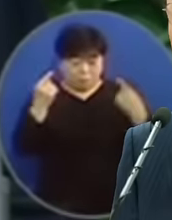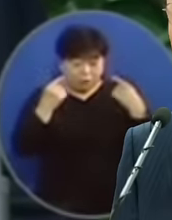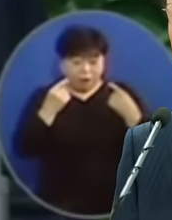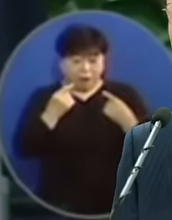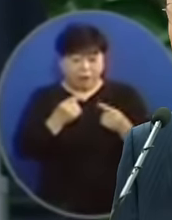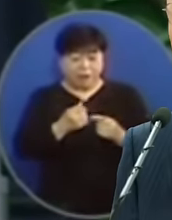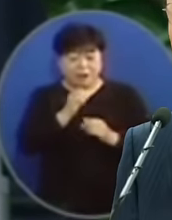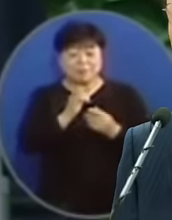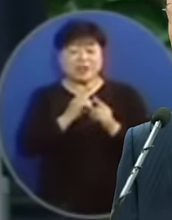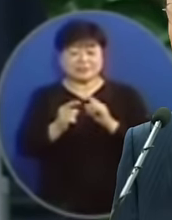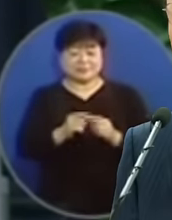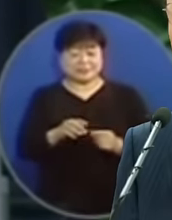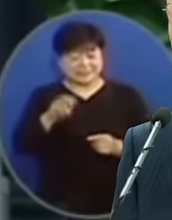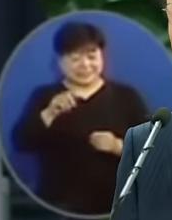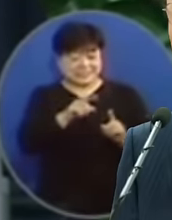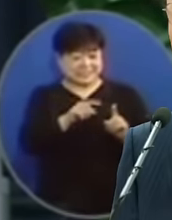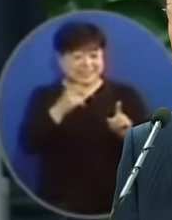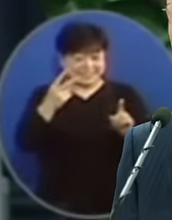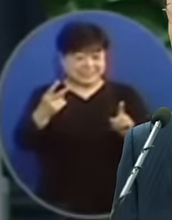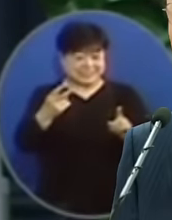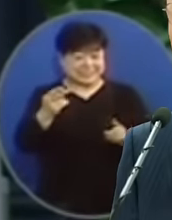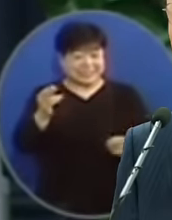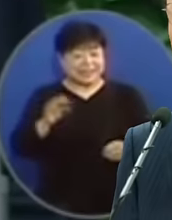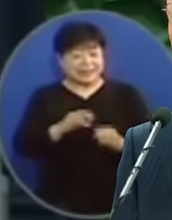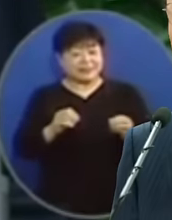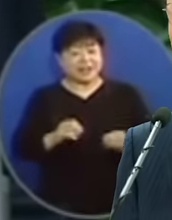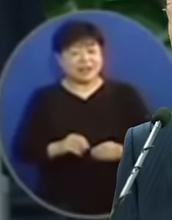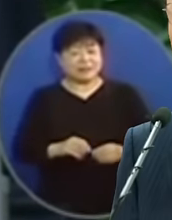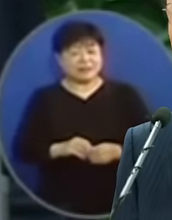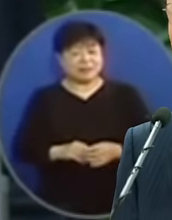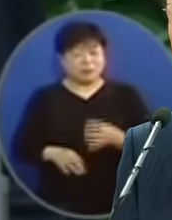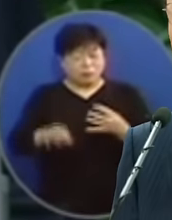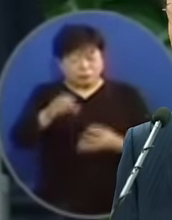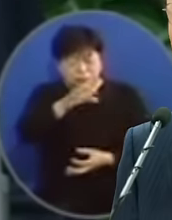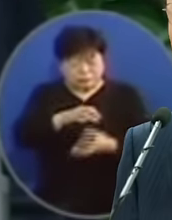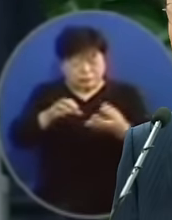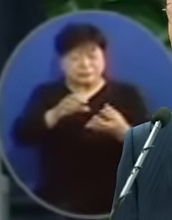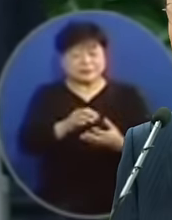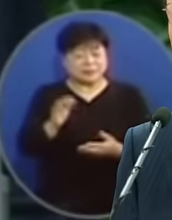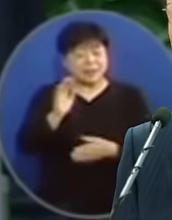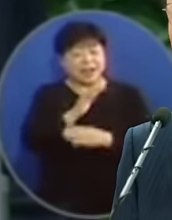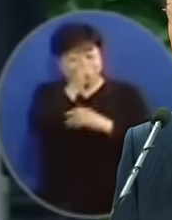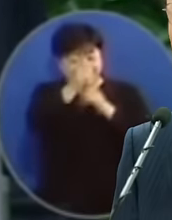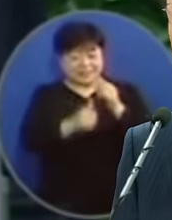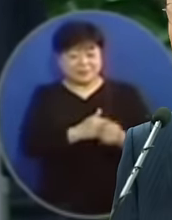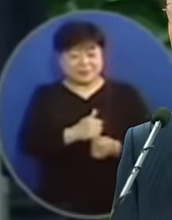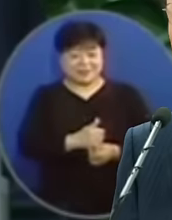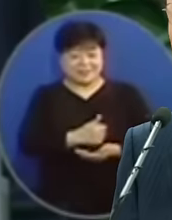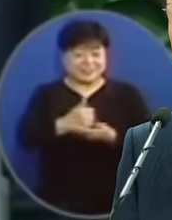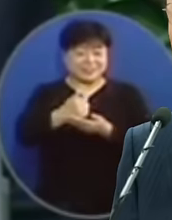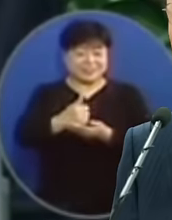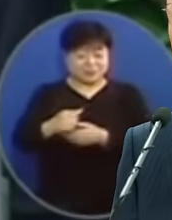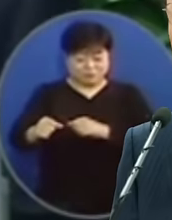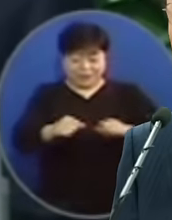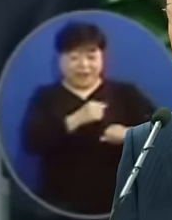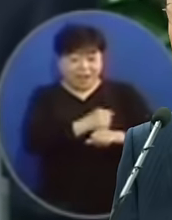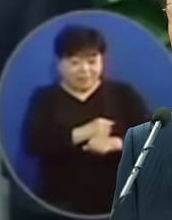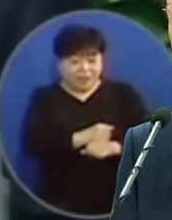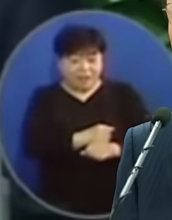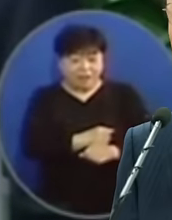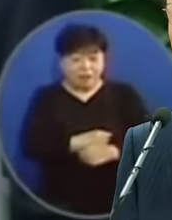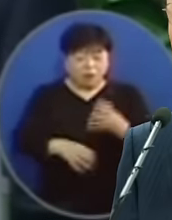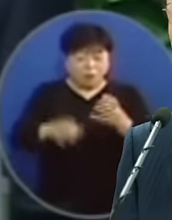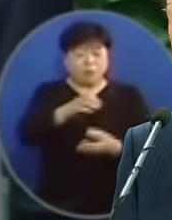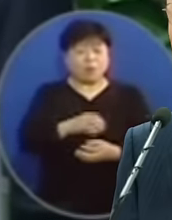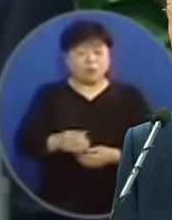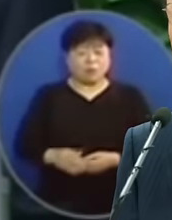왜냐하면 성경에 보면 창세기 1장 2절에 땅이 공허하고 혼돈하며 흑암이 깊음이 있을 때 하나님의 신이 수면에 운행하시더라고. 공허하고